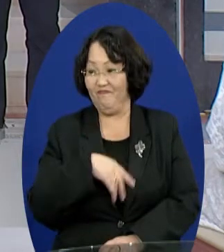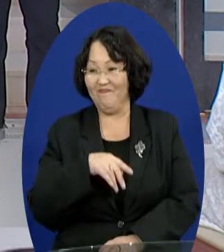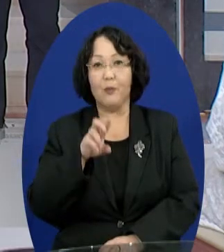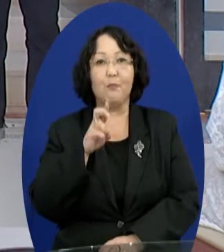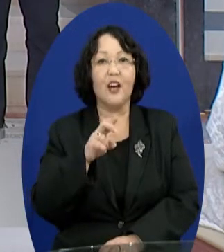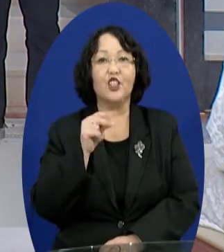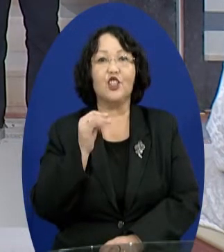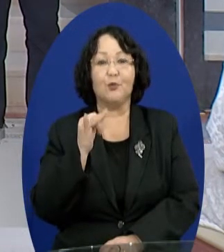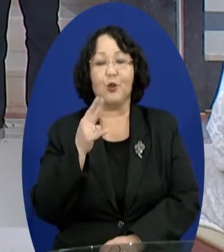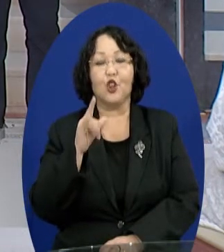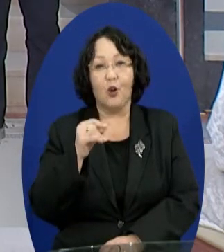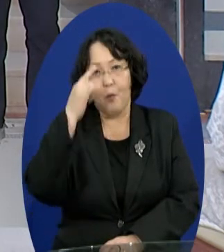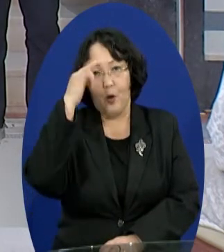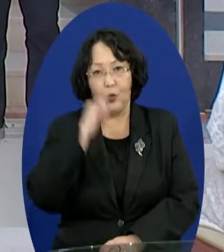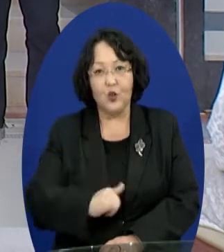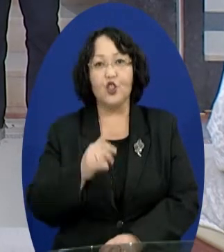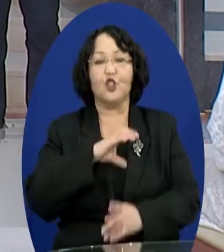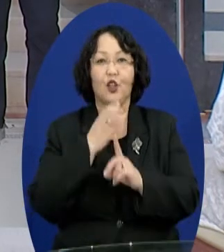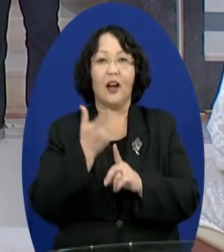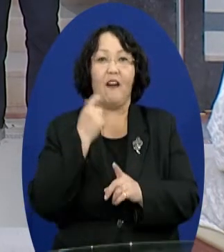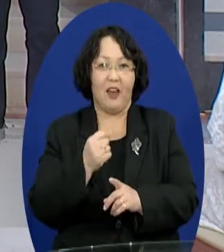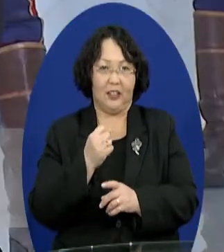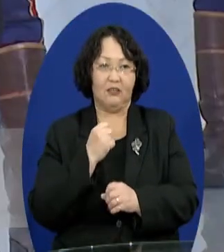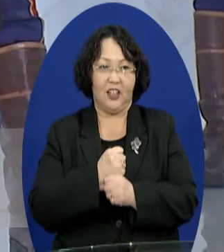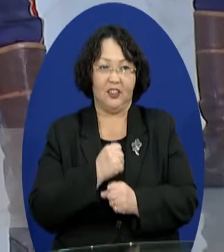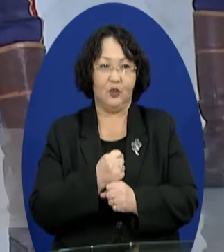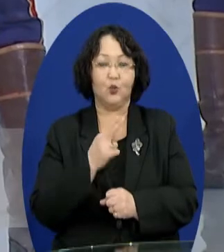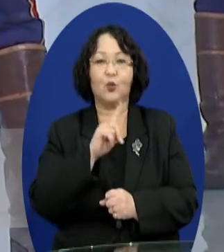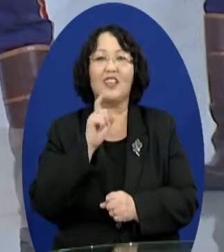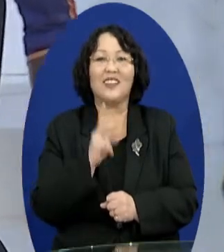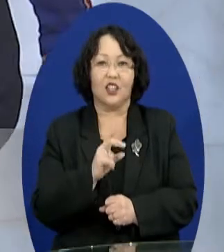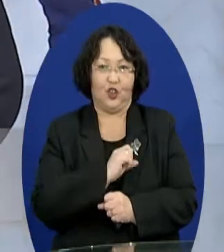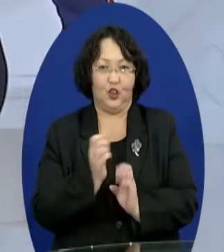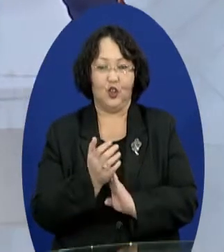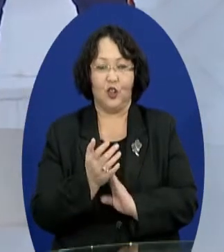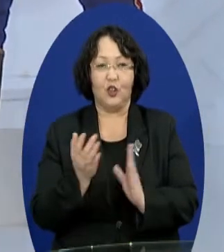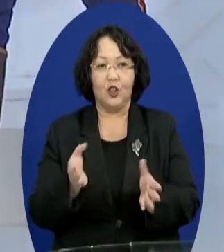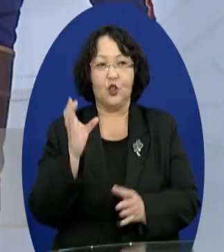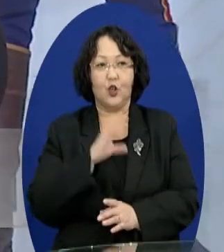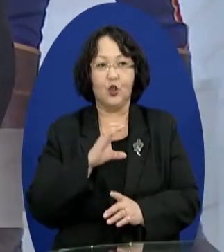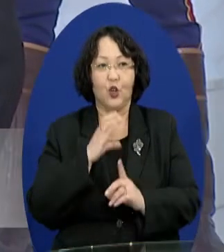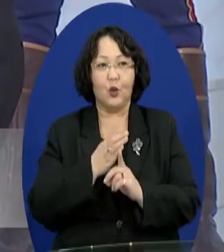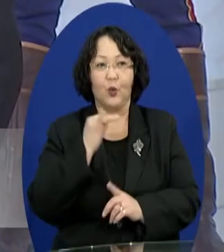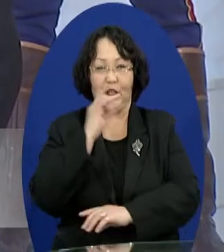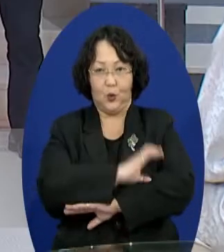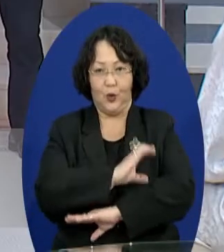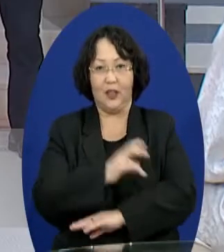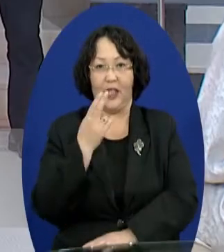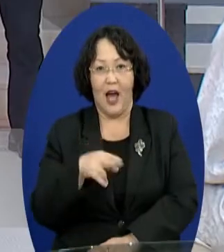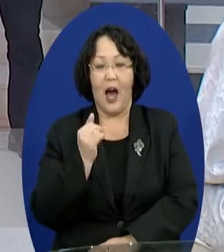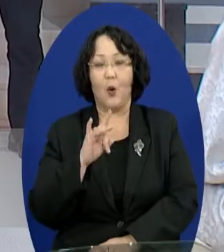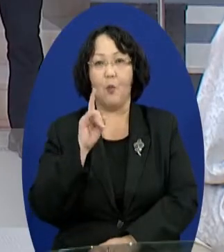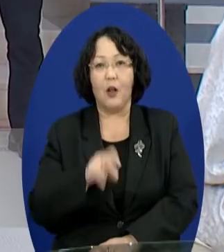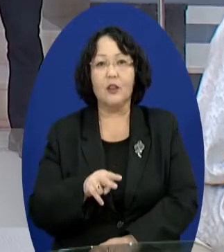Монгол улсын соёлын гавьяац сэтгэлтэн цол болгоод байна. За мөн соёл урлагийн их сургуулийн багш Дашторжийн Ариун бол үндэсний урлагийн